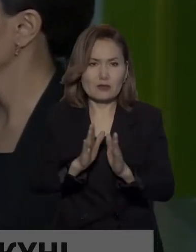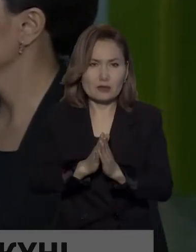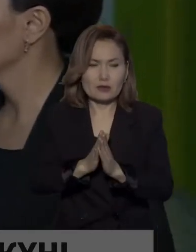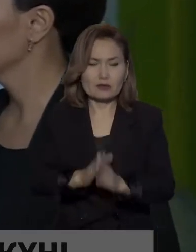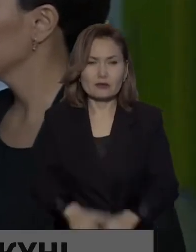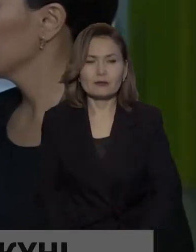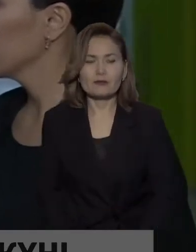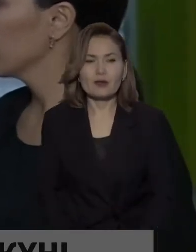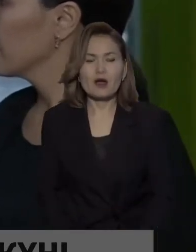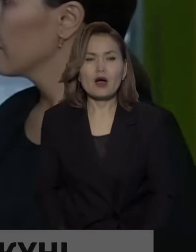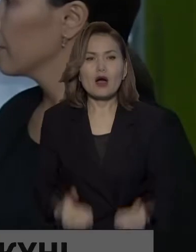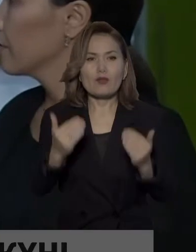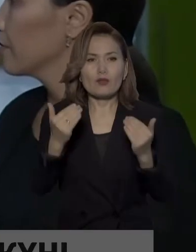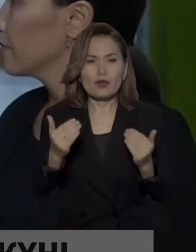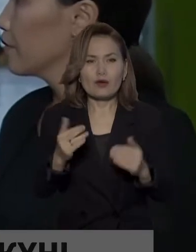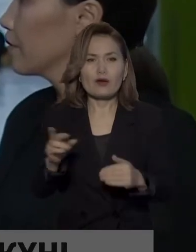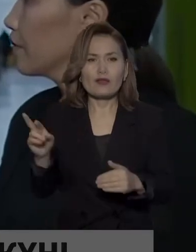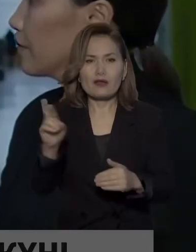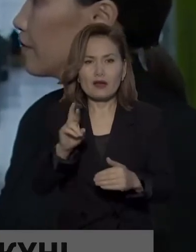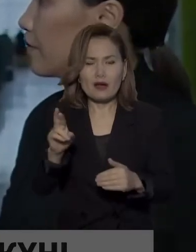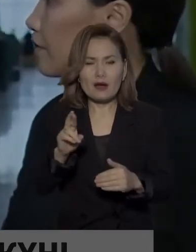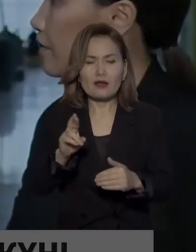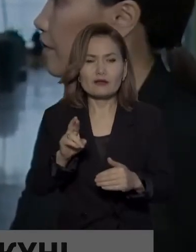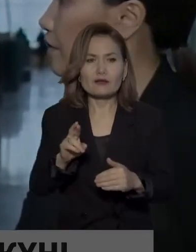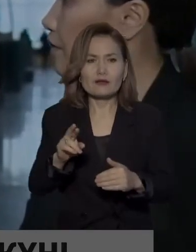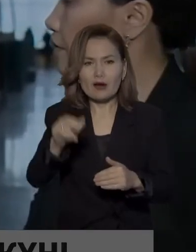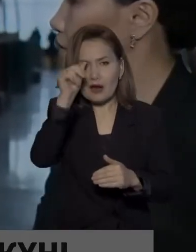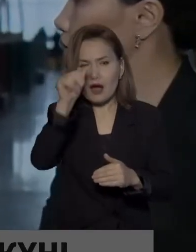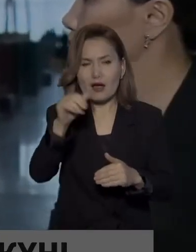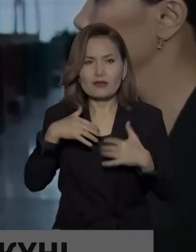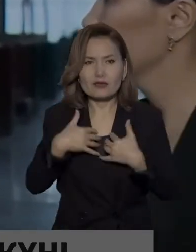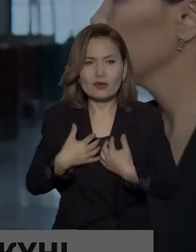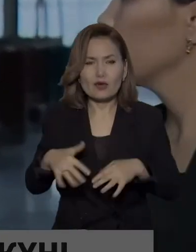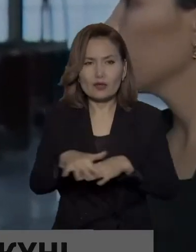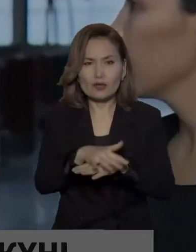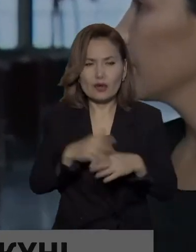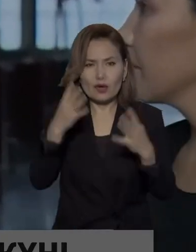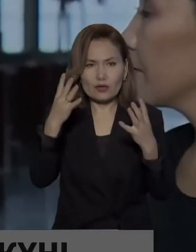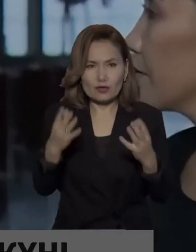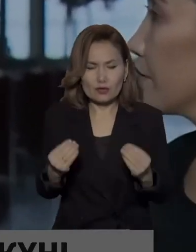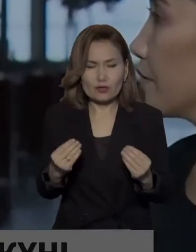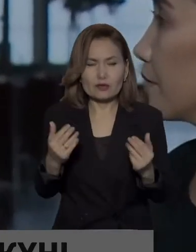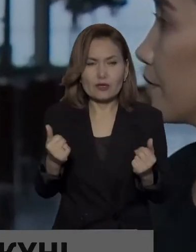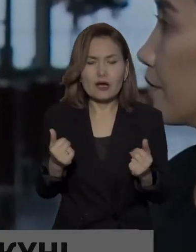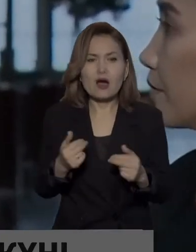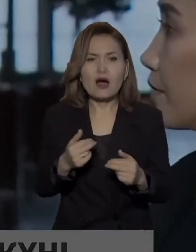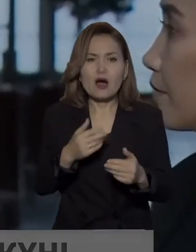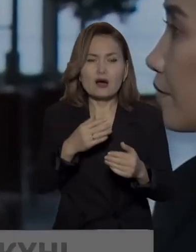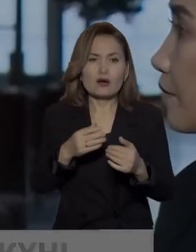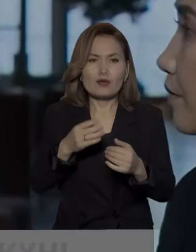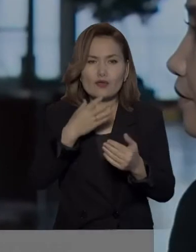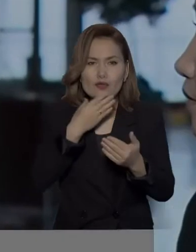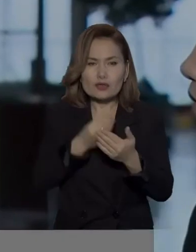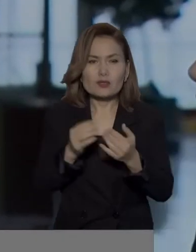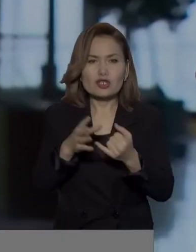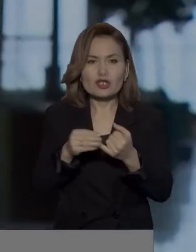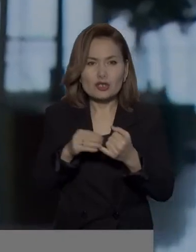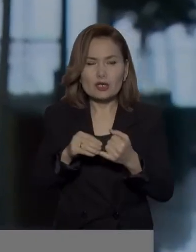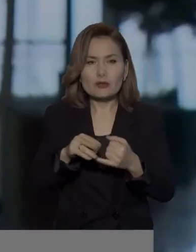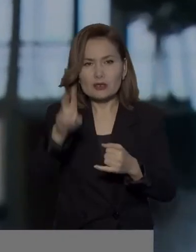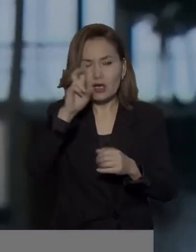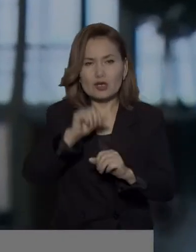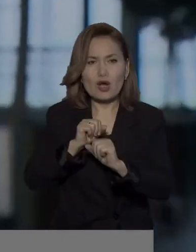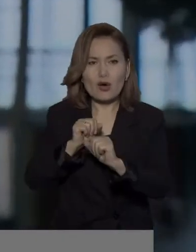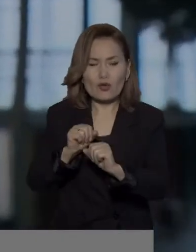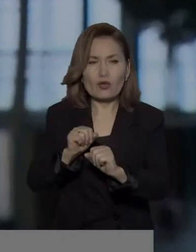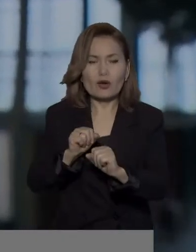қаңтарда отанын қорғау барысында, елімізді, жерімізді қорғау барысында содырлардың қолынан, террористердің қолынан